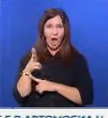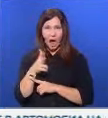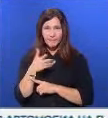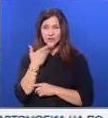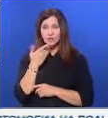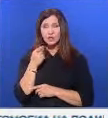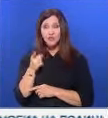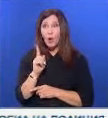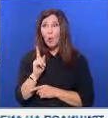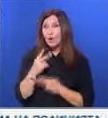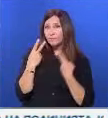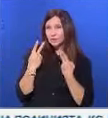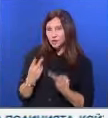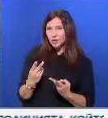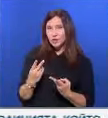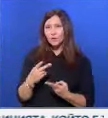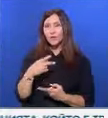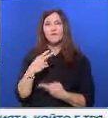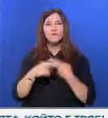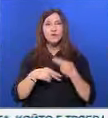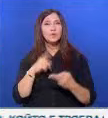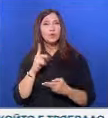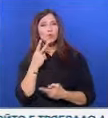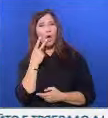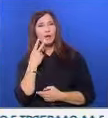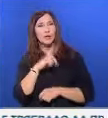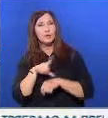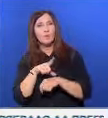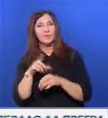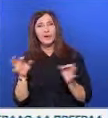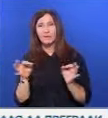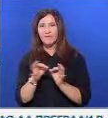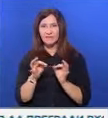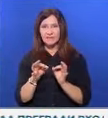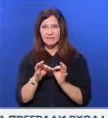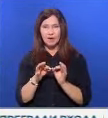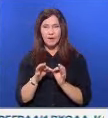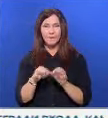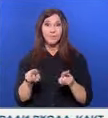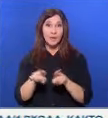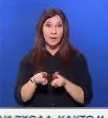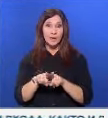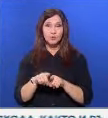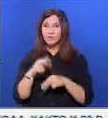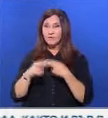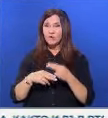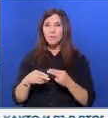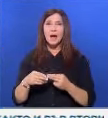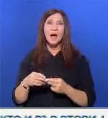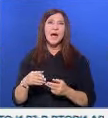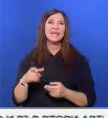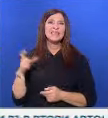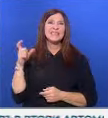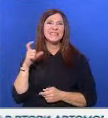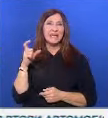това какво я е впечатлило в филмите, които е гледала по време на фестивала, както и за филма Стажанта,